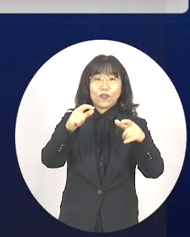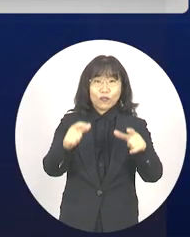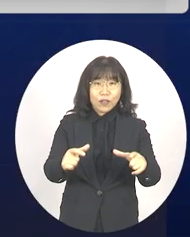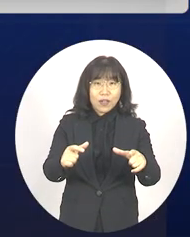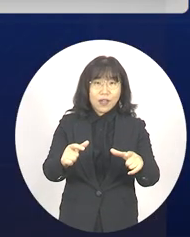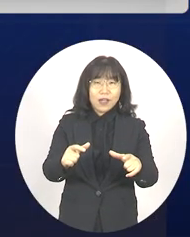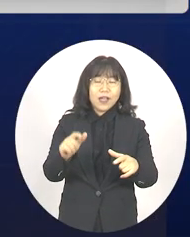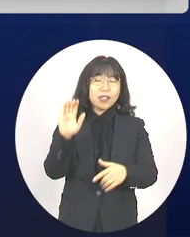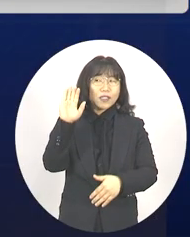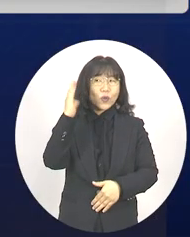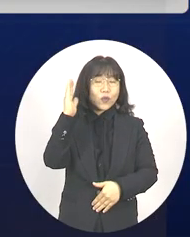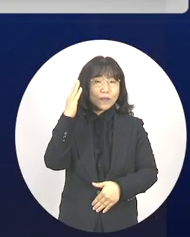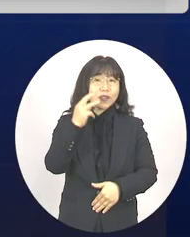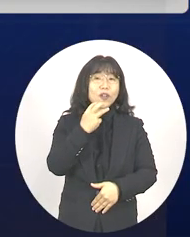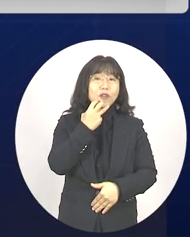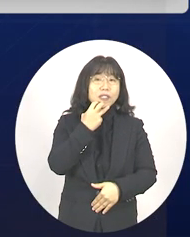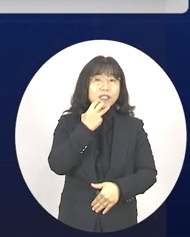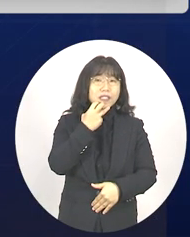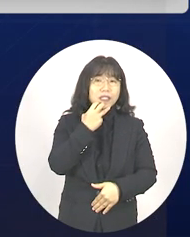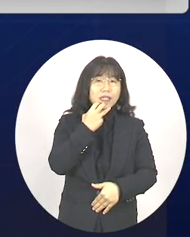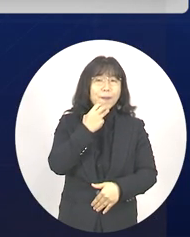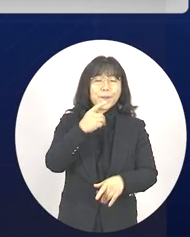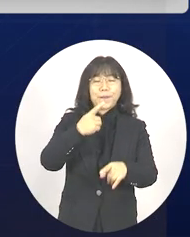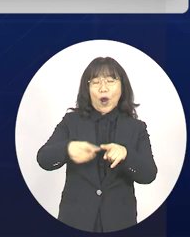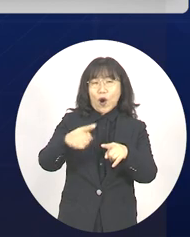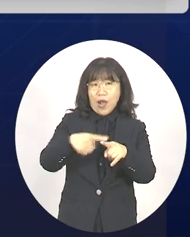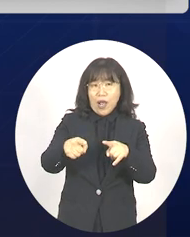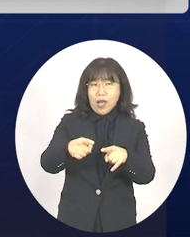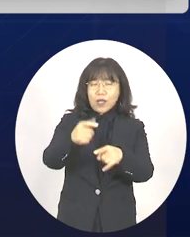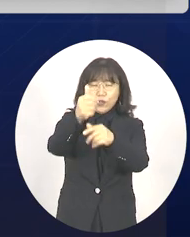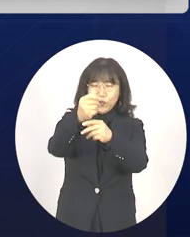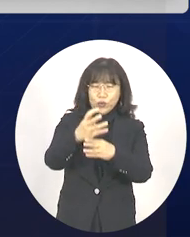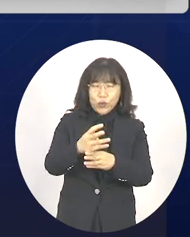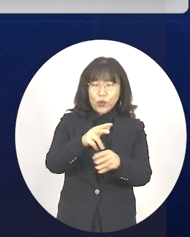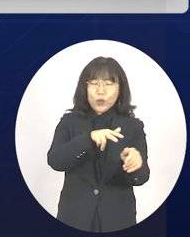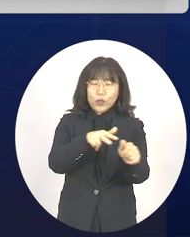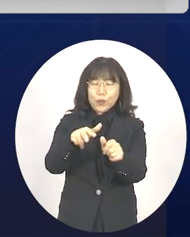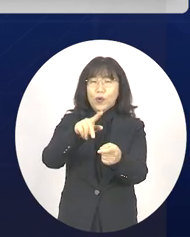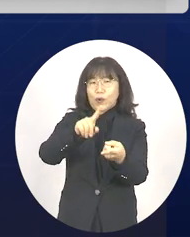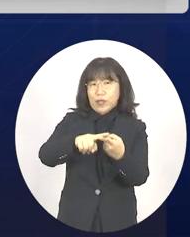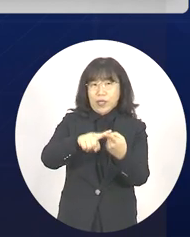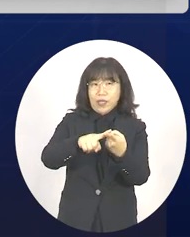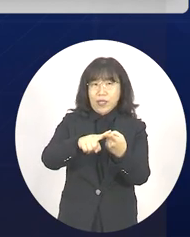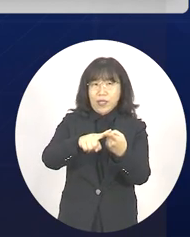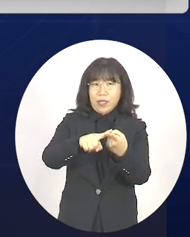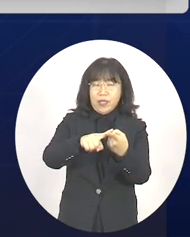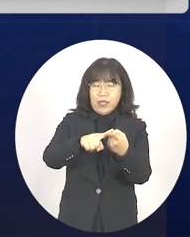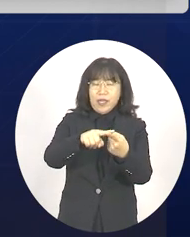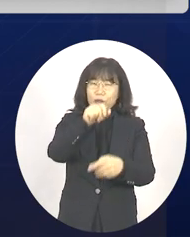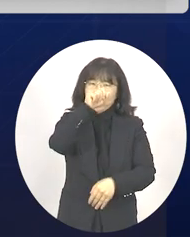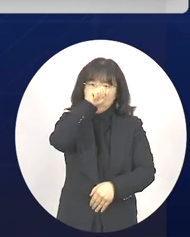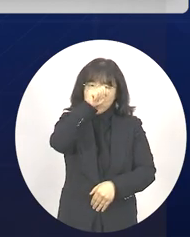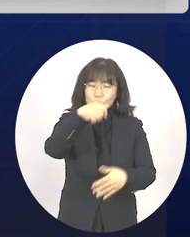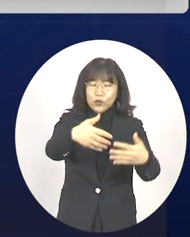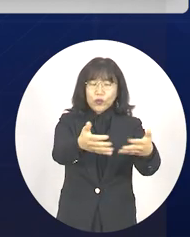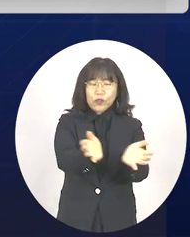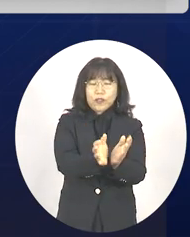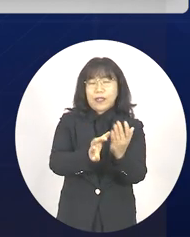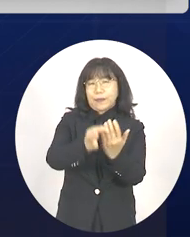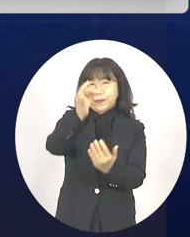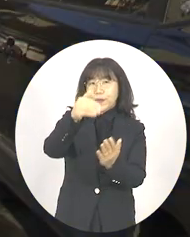강서구가 최근 서울시에서 실시한 2022년 주소정보 업무평가에서 우수기관으로 선정됐습니다.